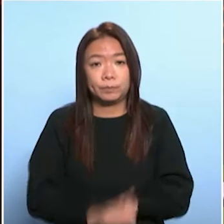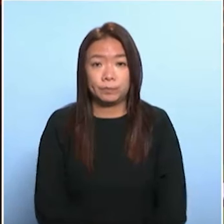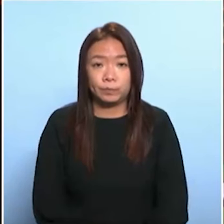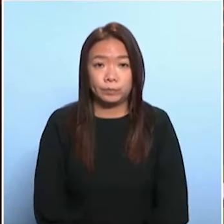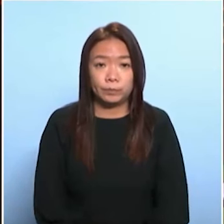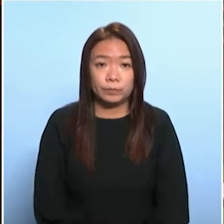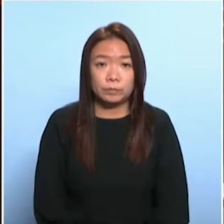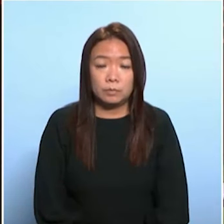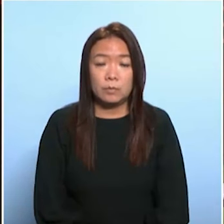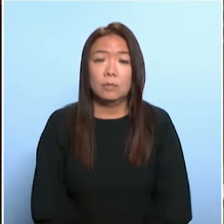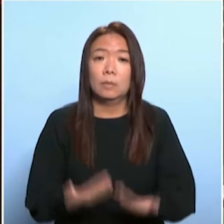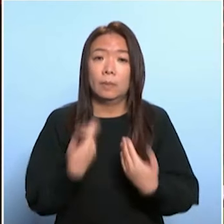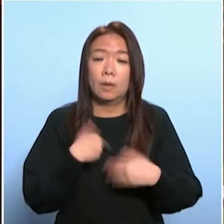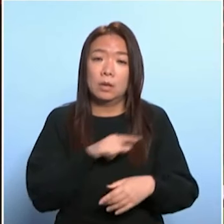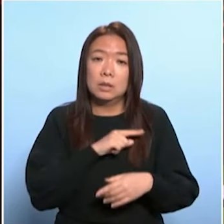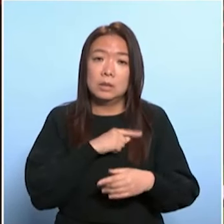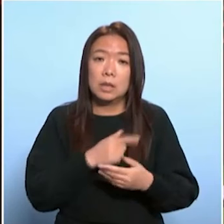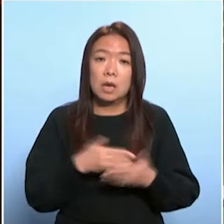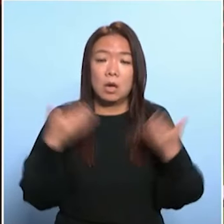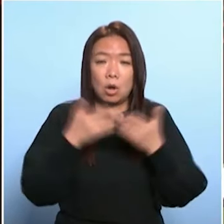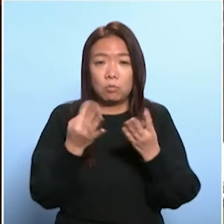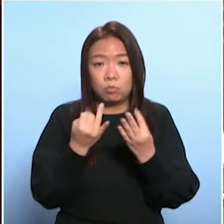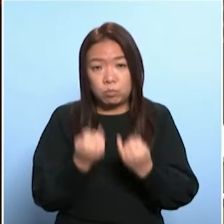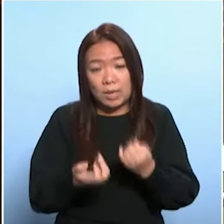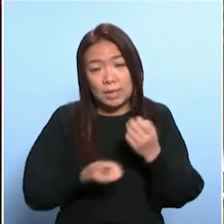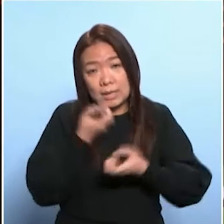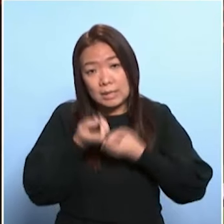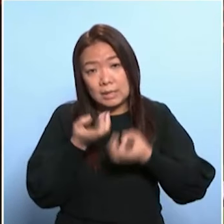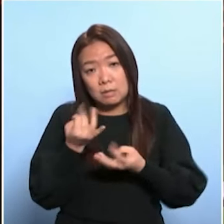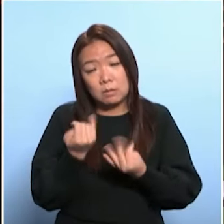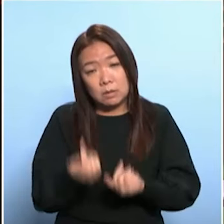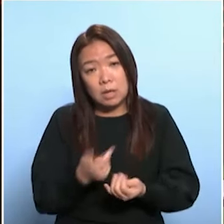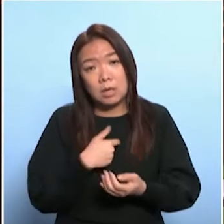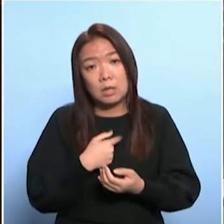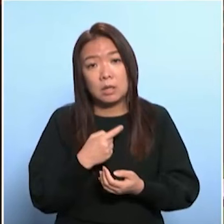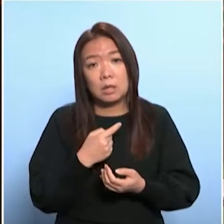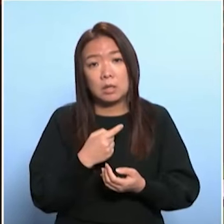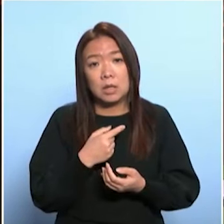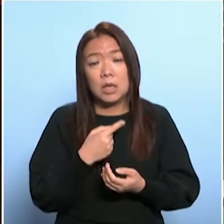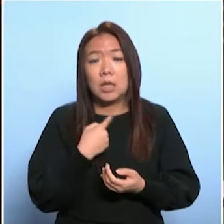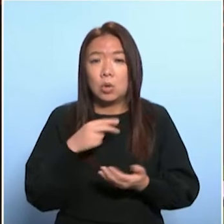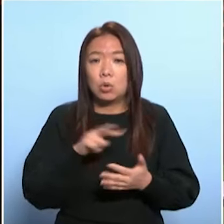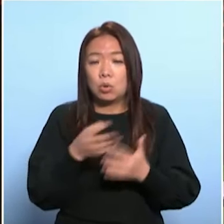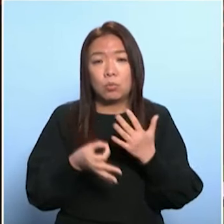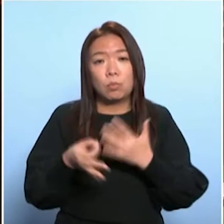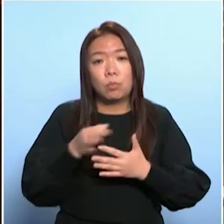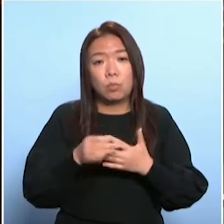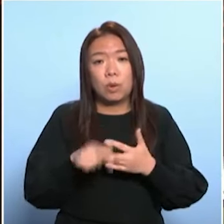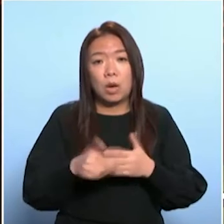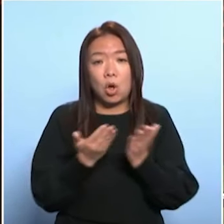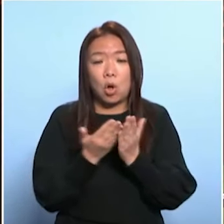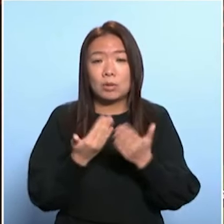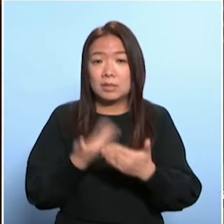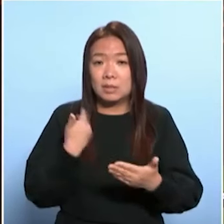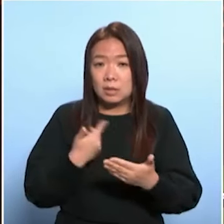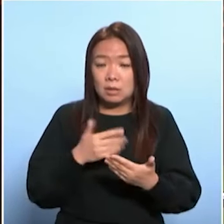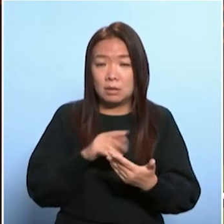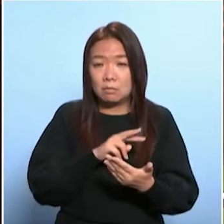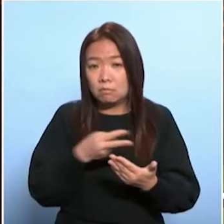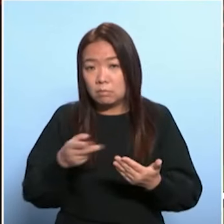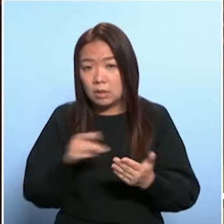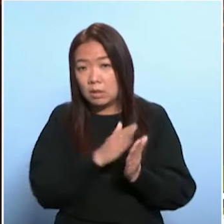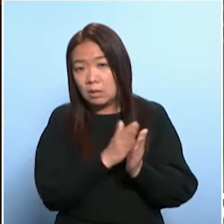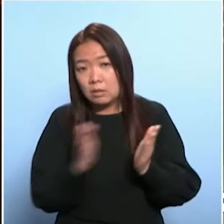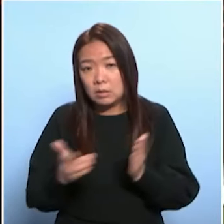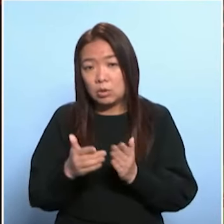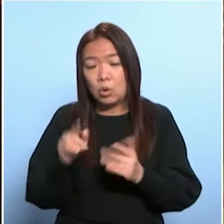次，本人曾經多番向特區政府建議，應該是完善從學前到專上大學的